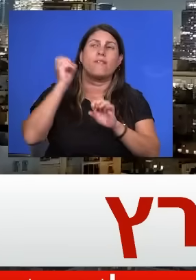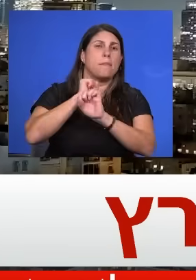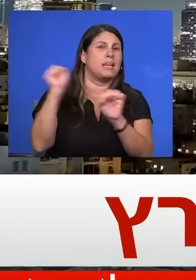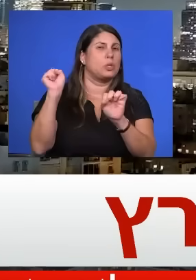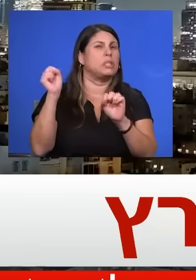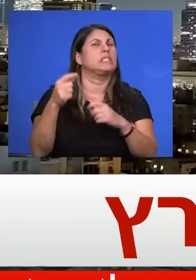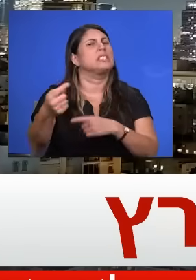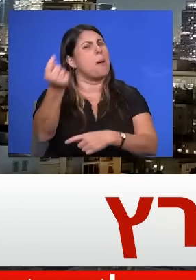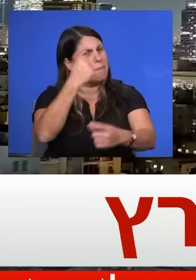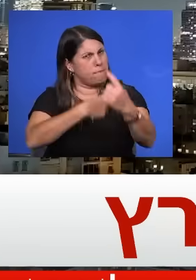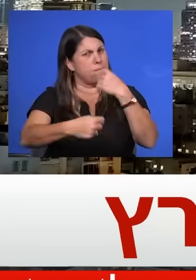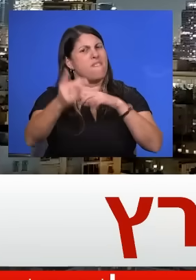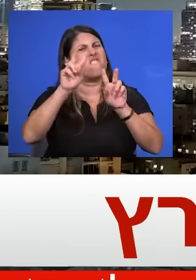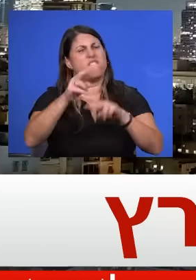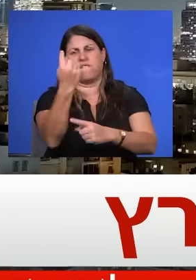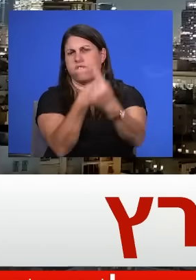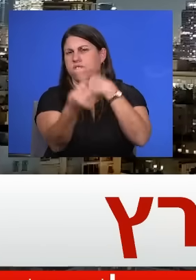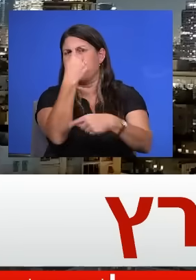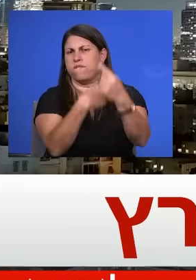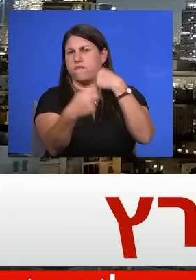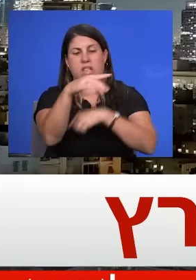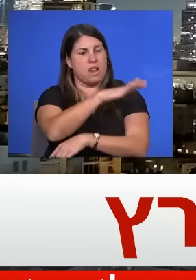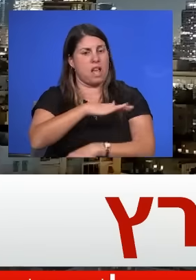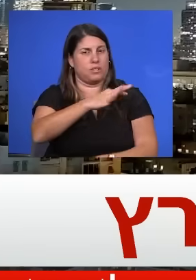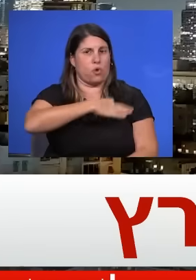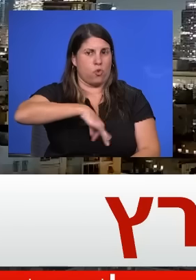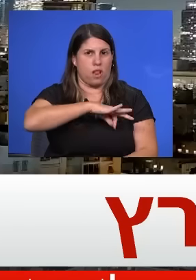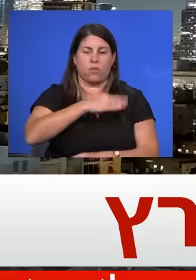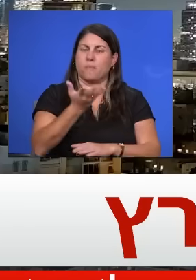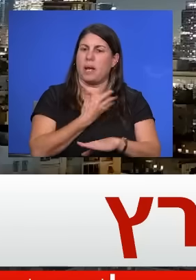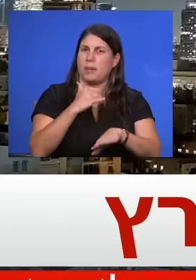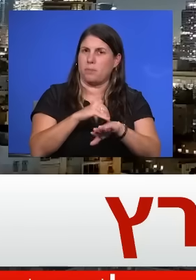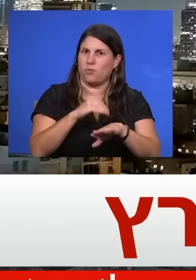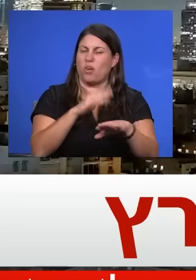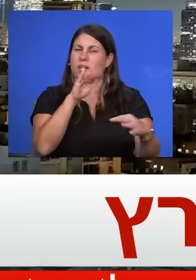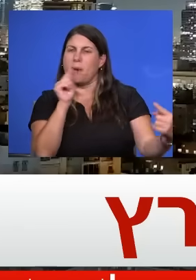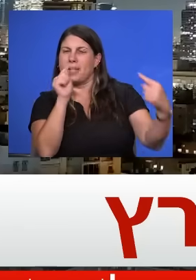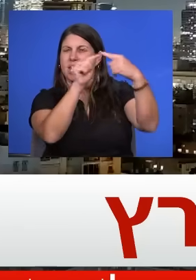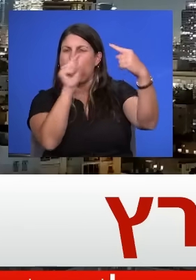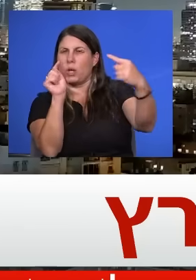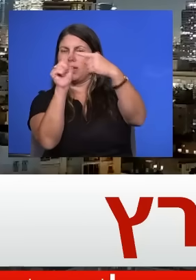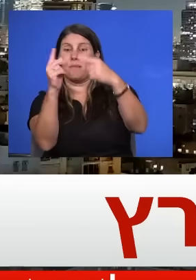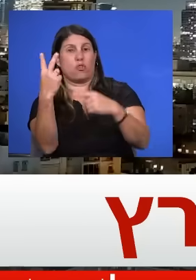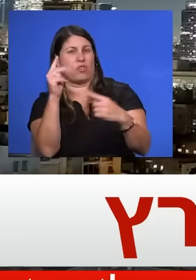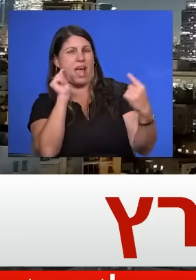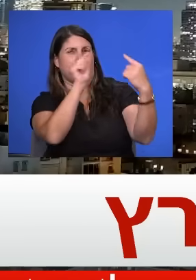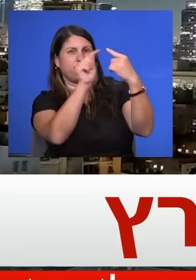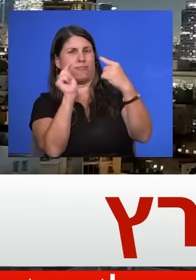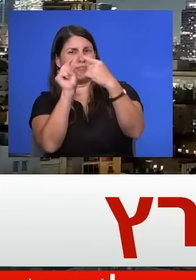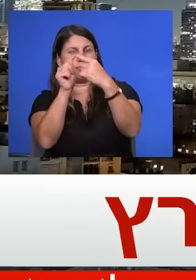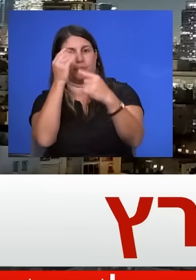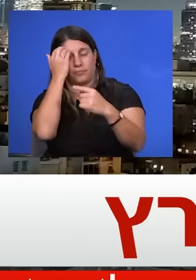נרחב לאזור שלנו. מקבלים דיווחים גם על יירוטים, שני יירוטים שנשמעים מעל אזור פתח